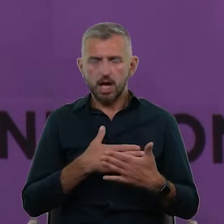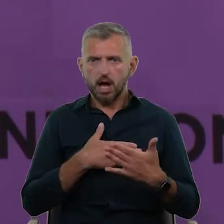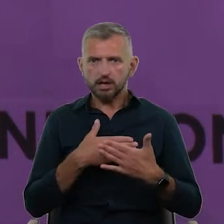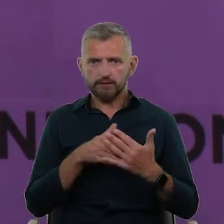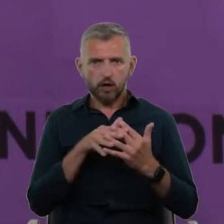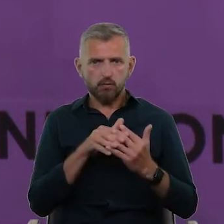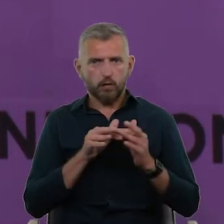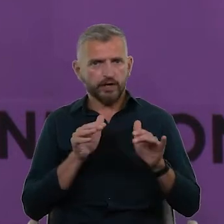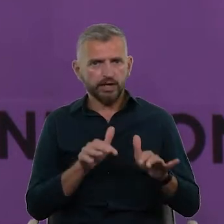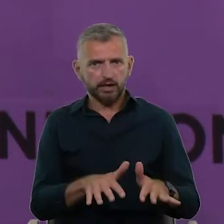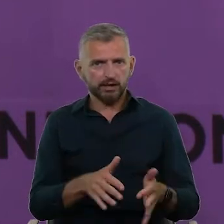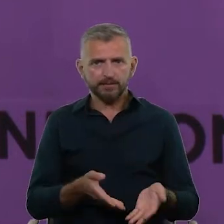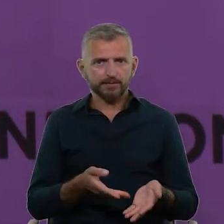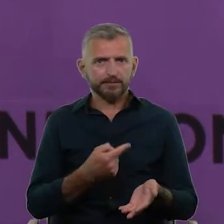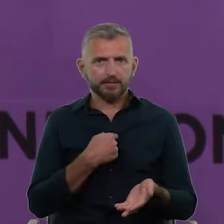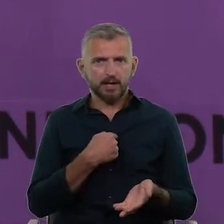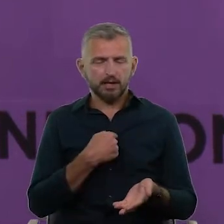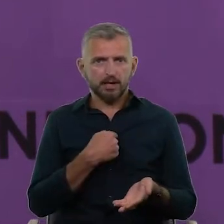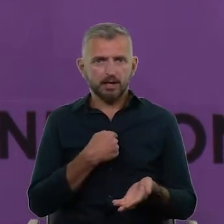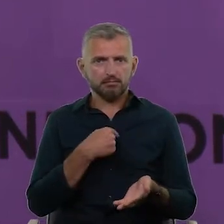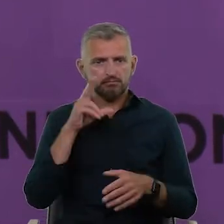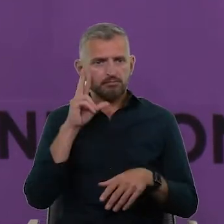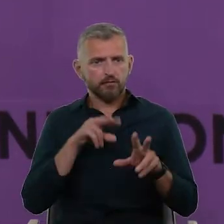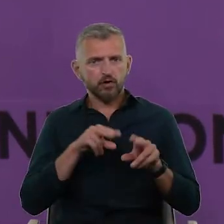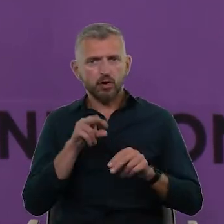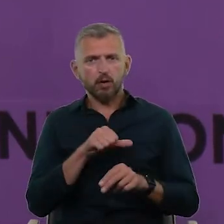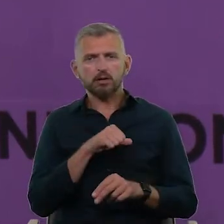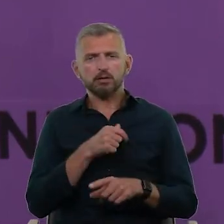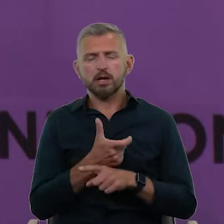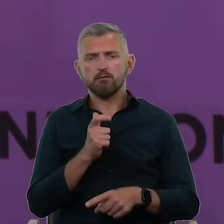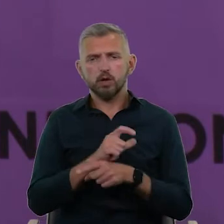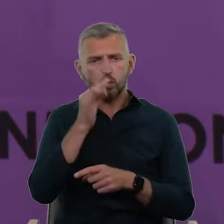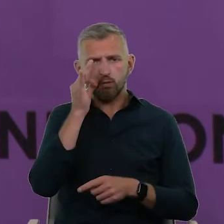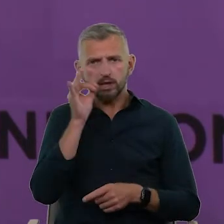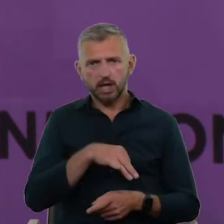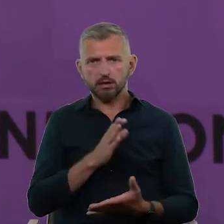активних бойових дій, я рахую, що найбільш компетентними є саме